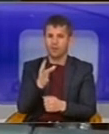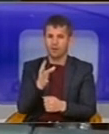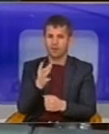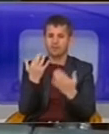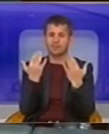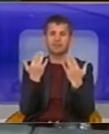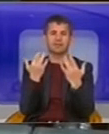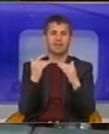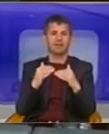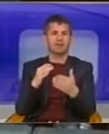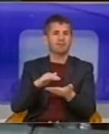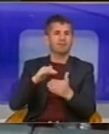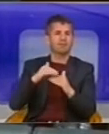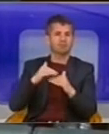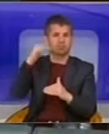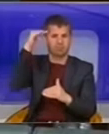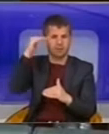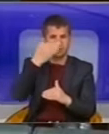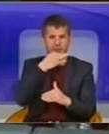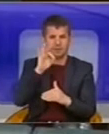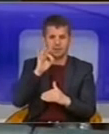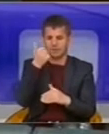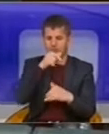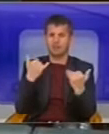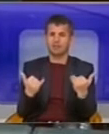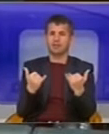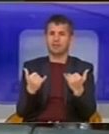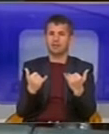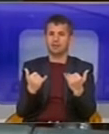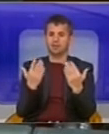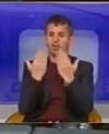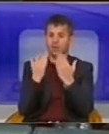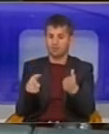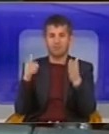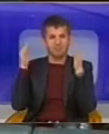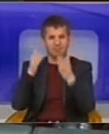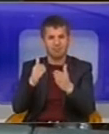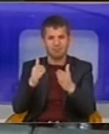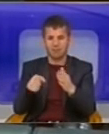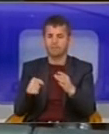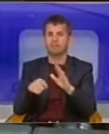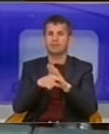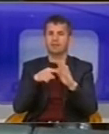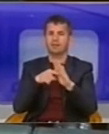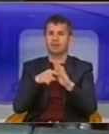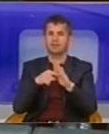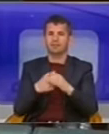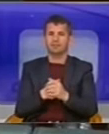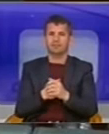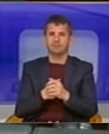sa do të rritet kjo përfshirje, pasi që aktualisht në këtë aspekt jemi më kesh se